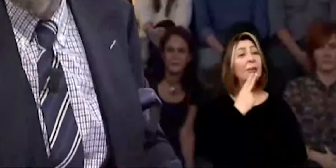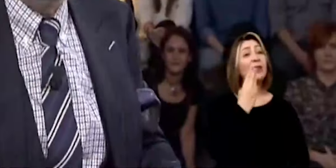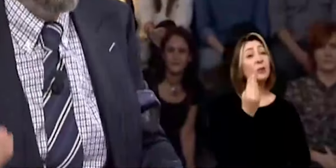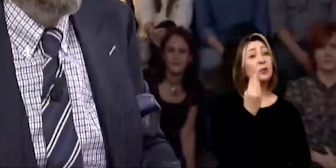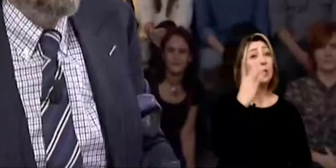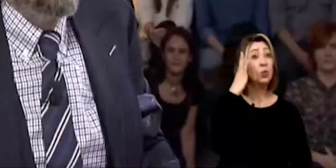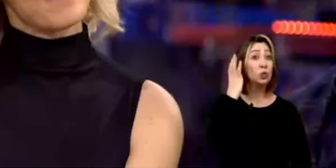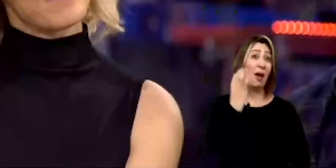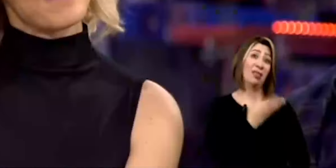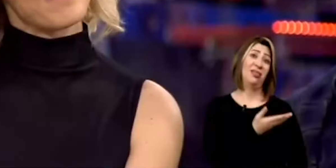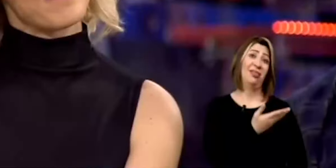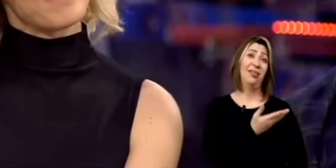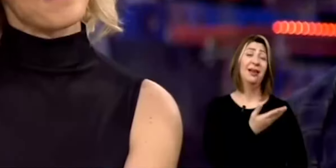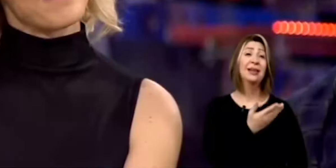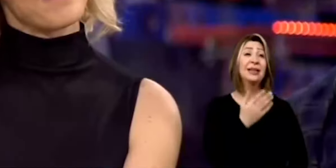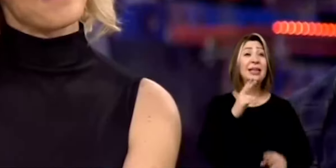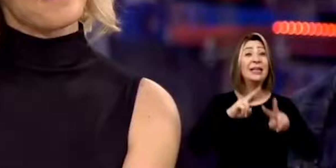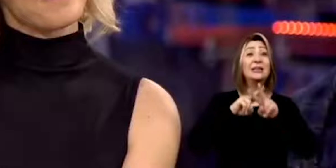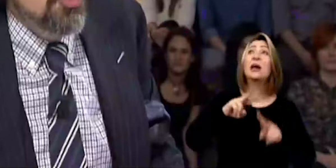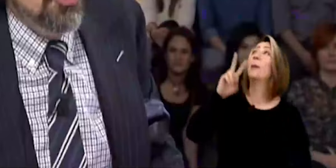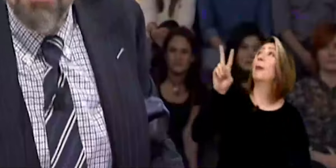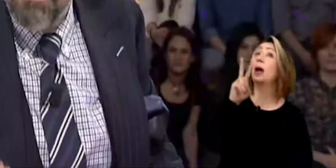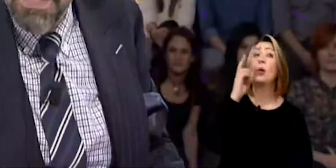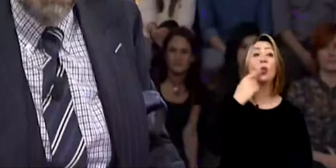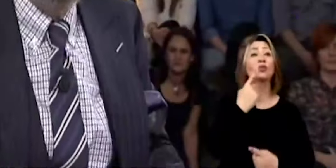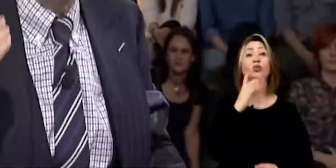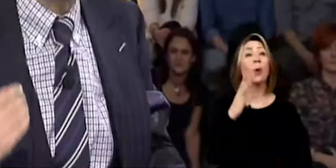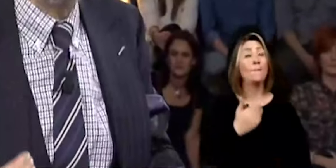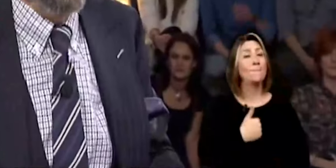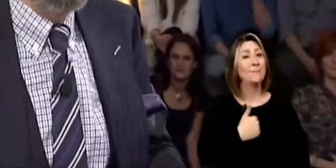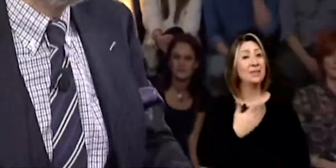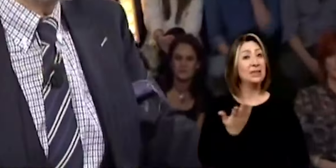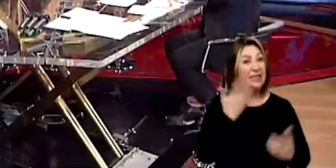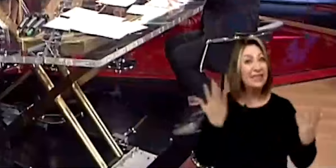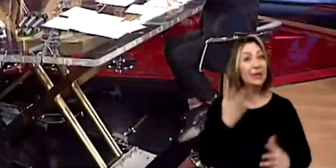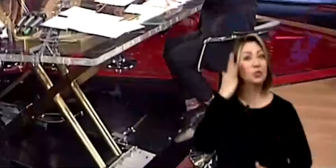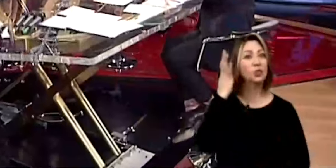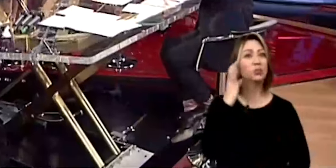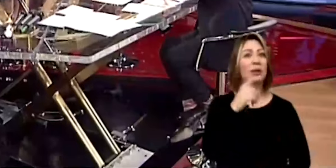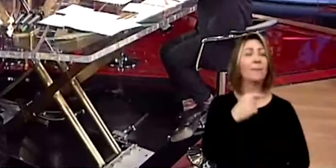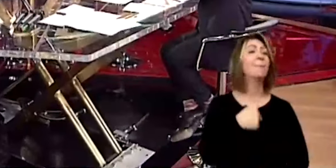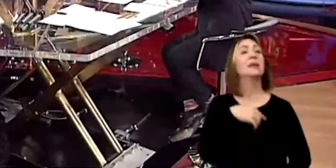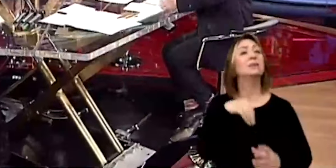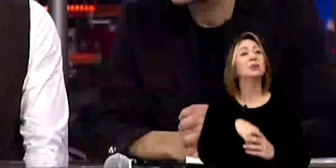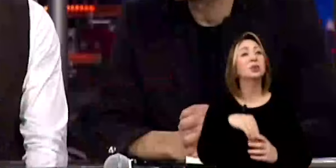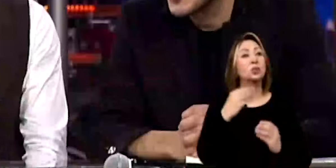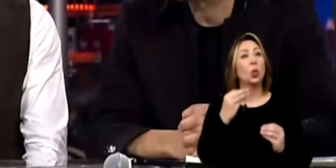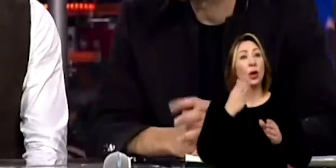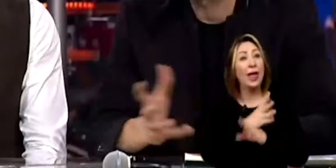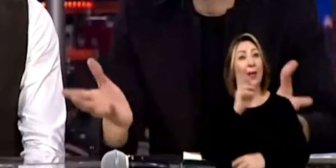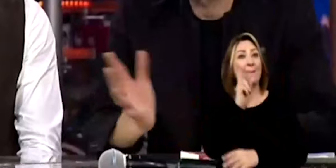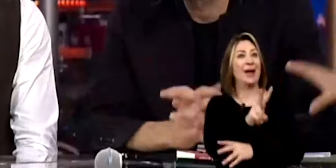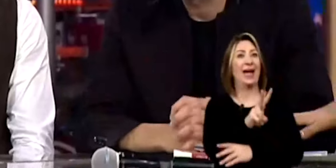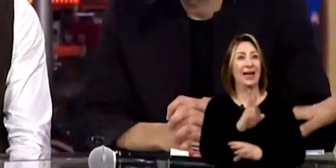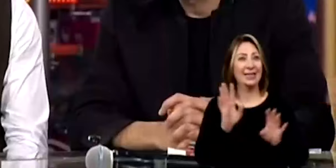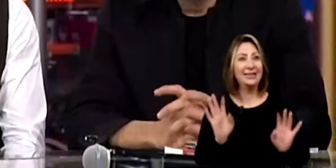hanımefendiye üstelik uzman... yıldızlara bakarak konuşmuyor. Bizzat uzman. Mesela diyor ki benim için... Tam doğru yere bakarak. Yani evet doğru